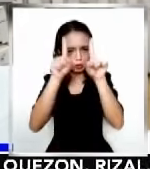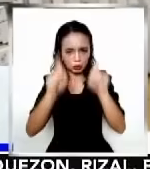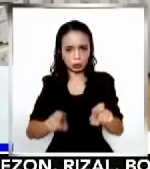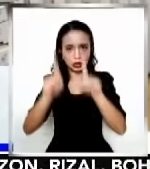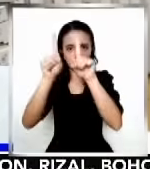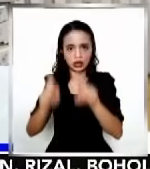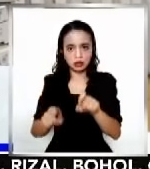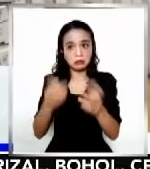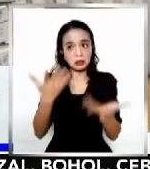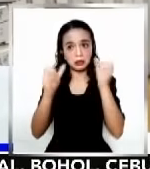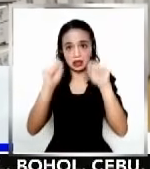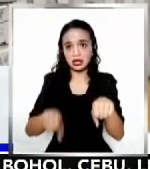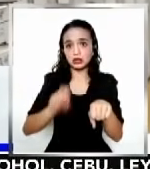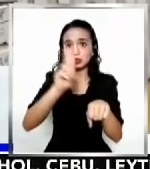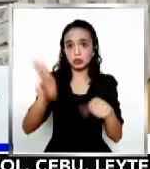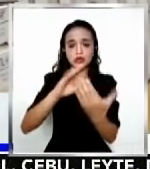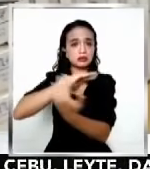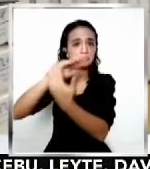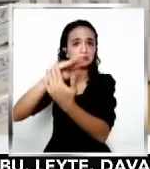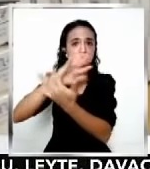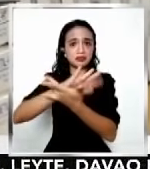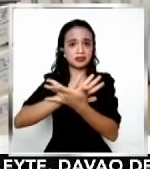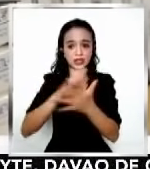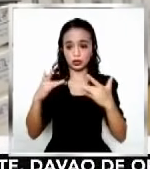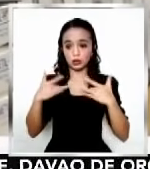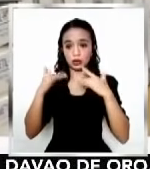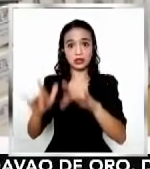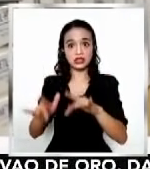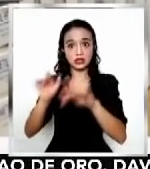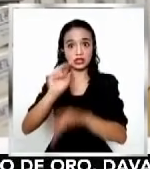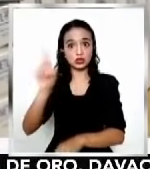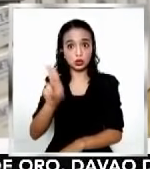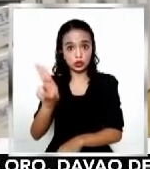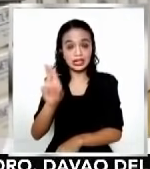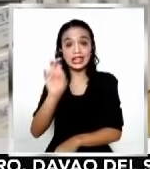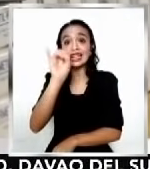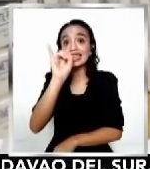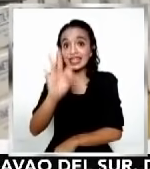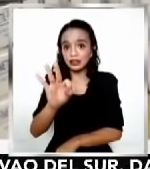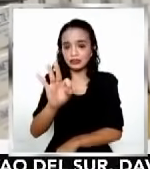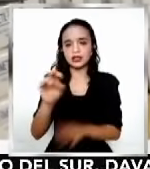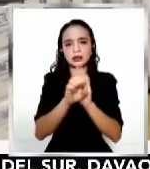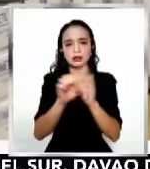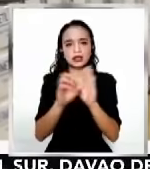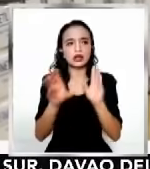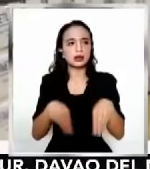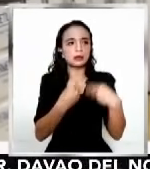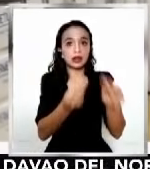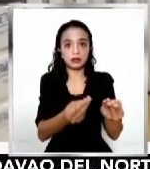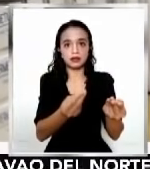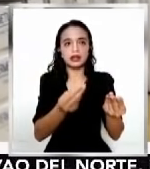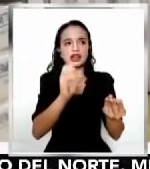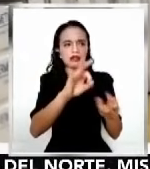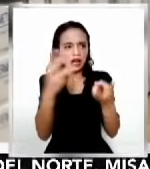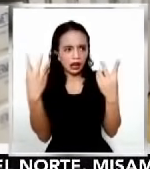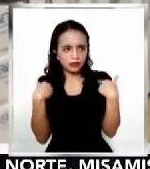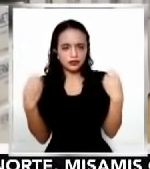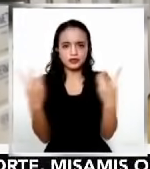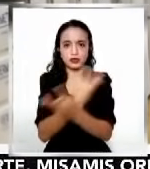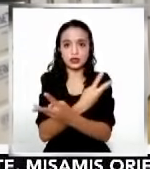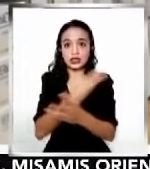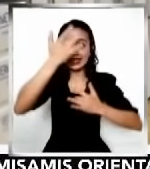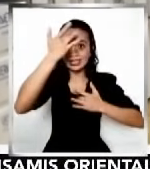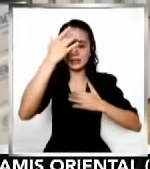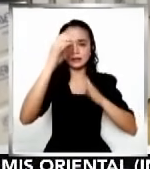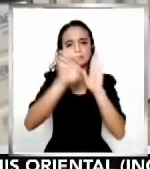Yung compassionate use kasi binibigay natin yan kapag ang tao ay may sakit na malubha, katulad ng mga cancer, dati